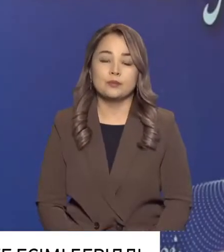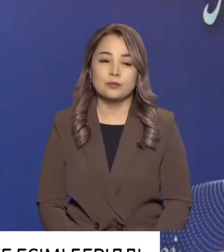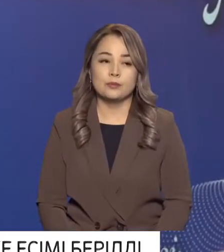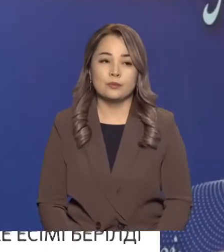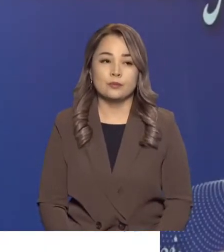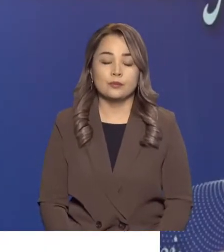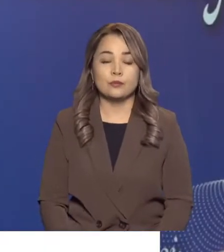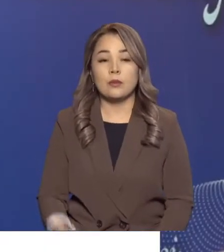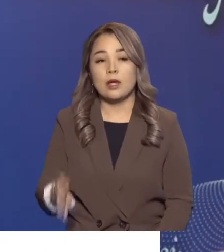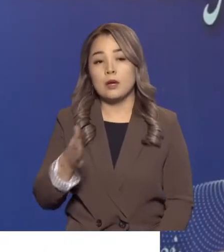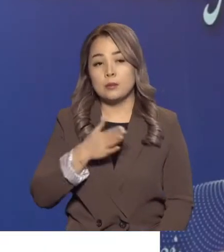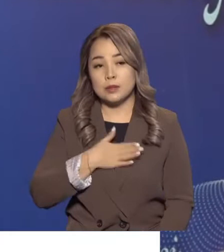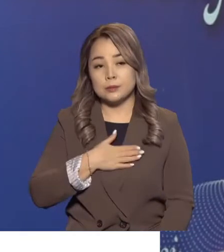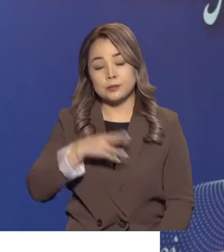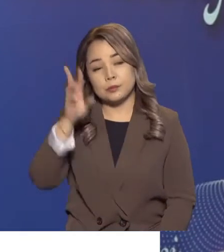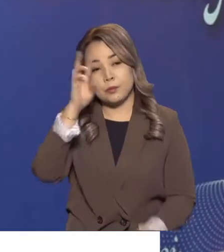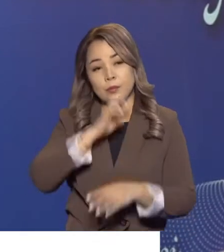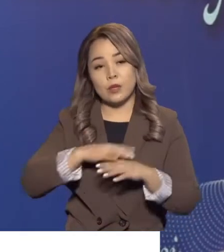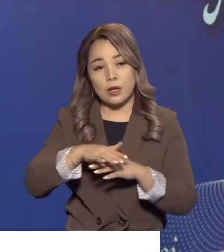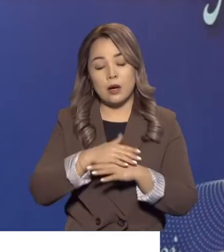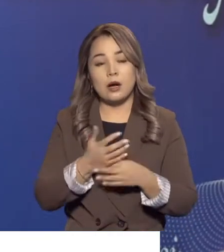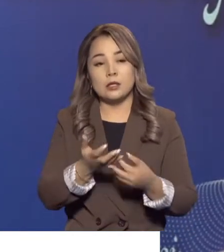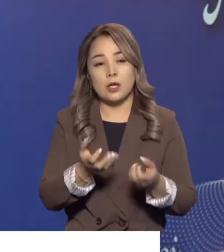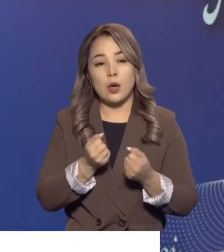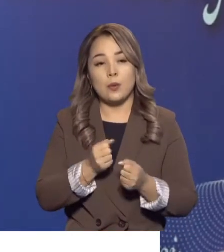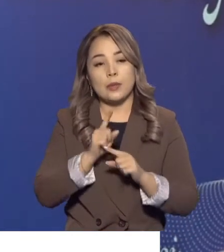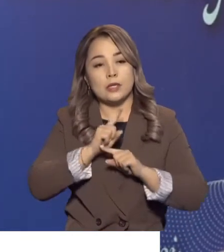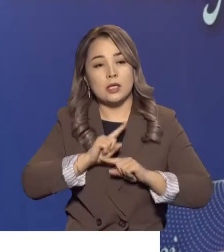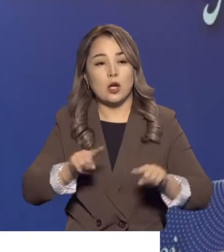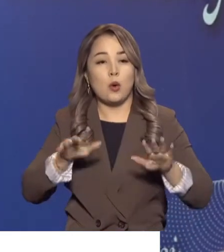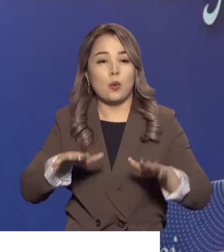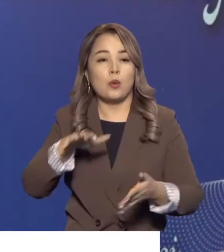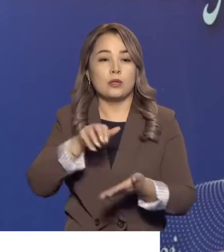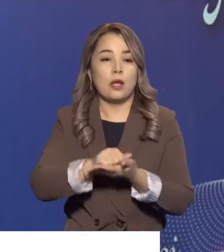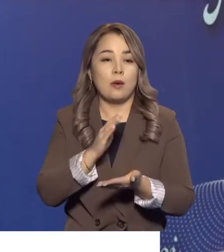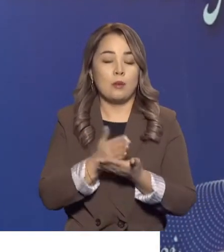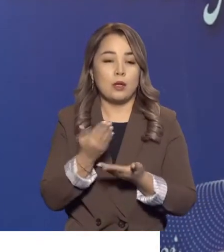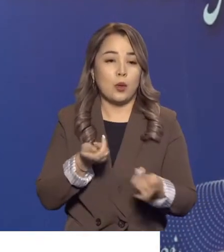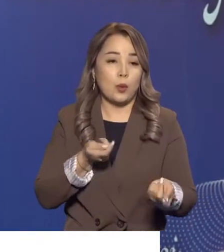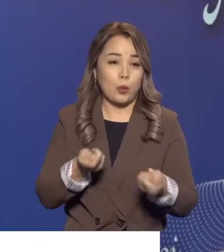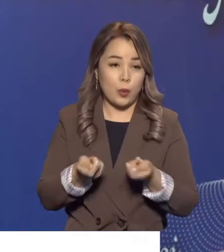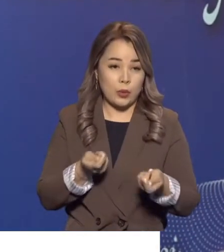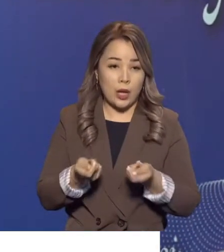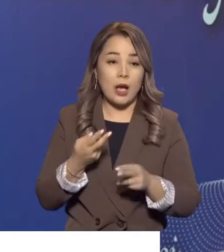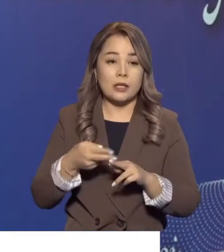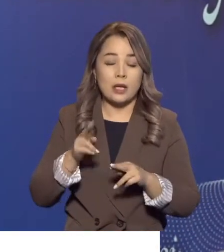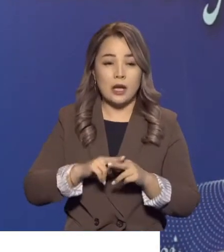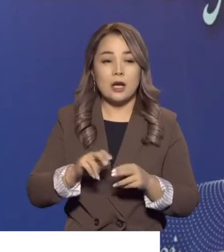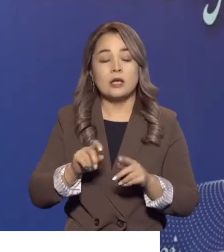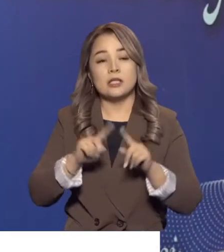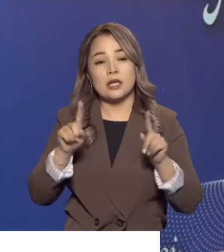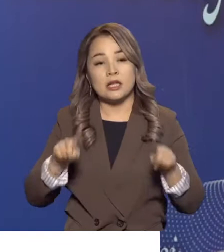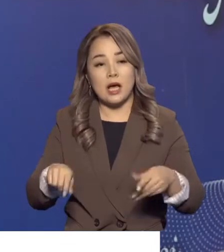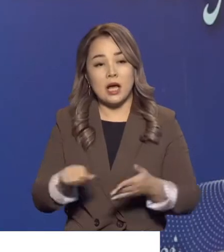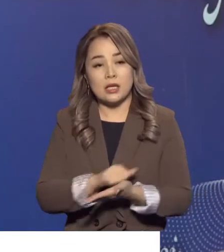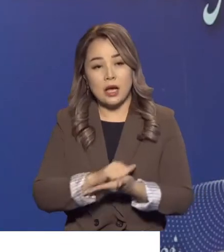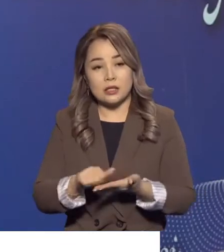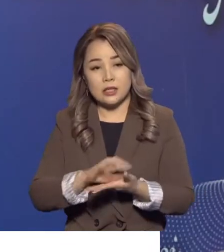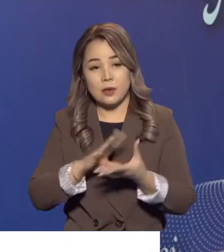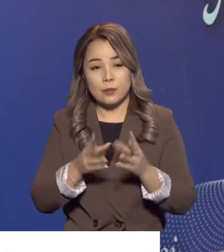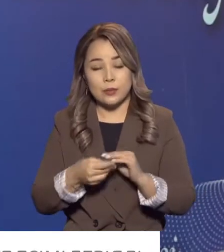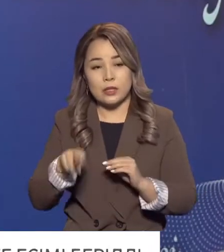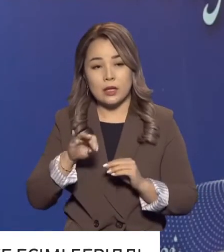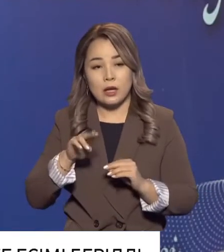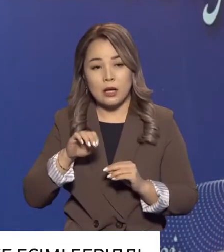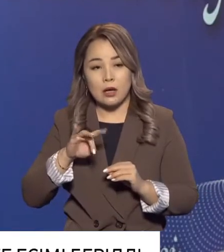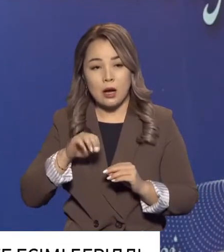Зиманович, біздің мемлекеттік алудағы ерекше ролі бар. Неге десеңіз, осы декларацияға, біздің